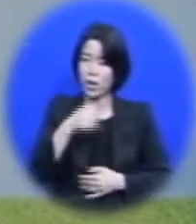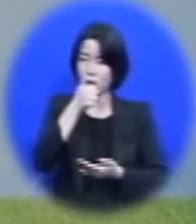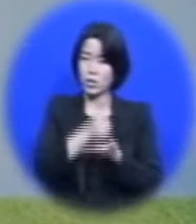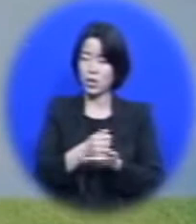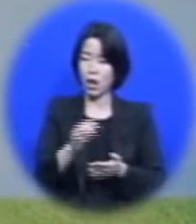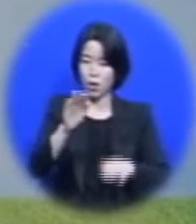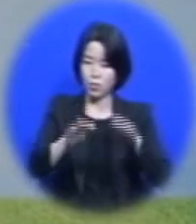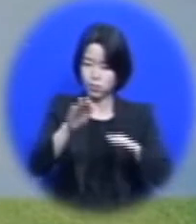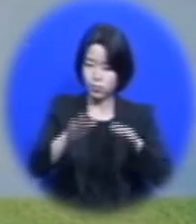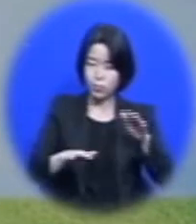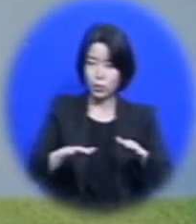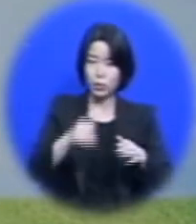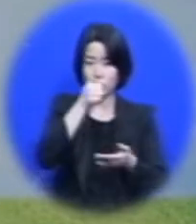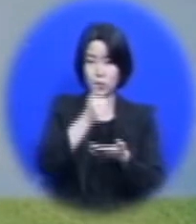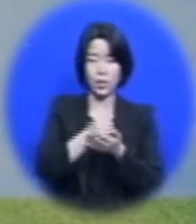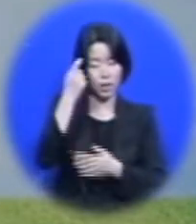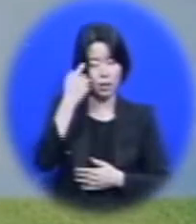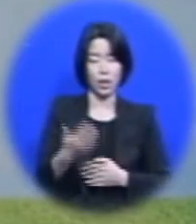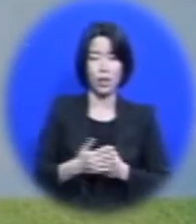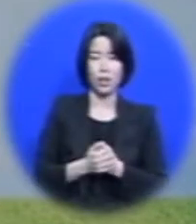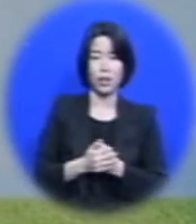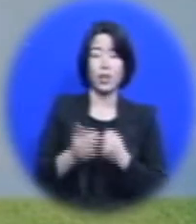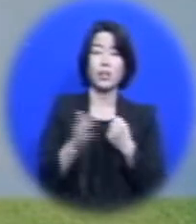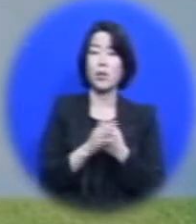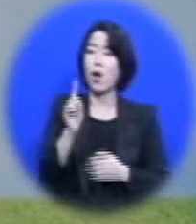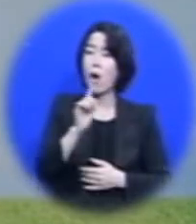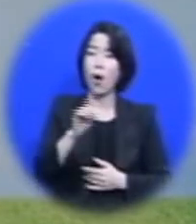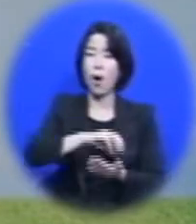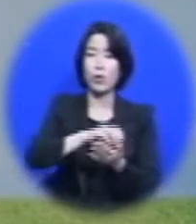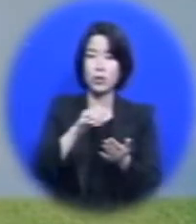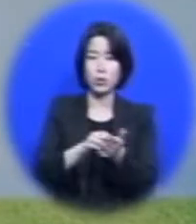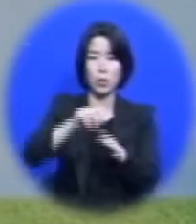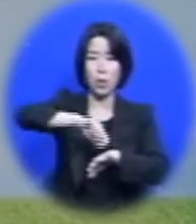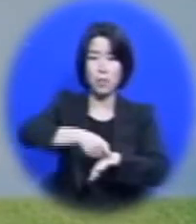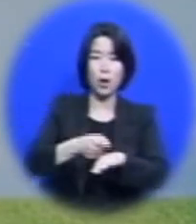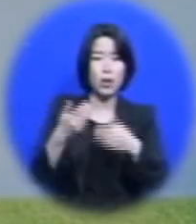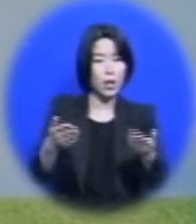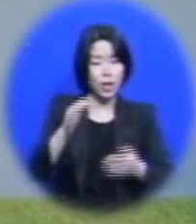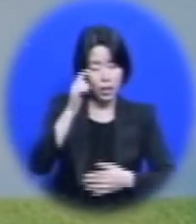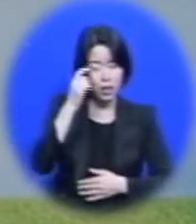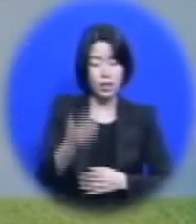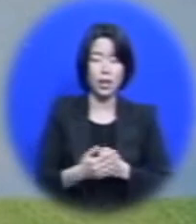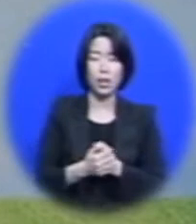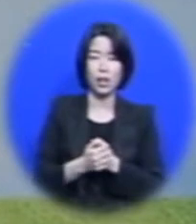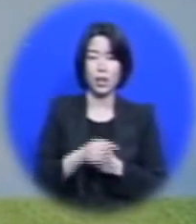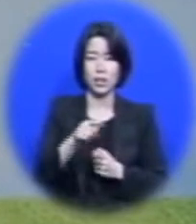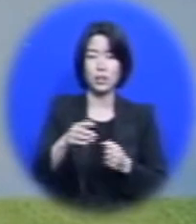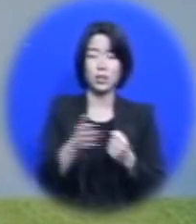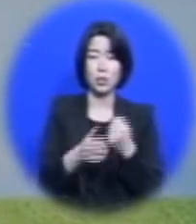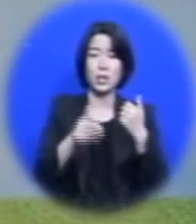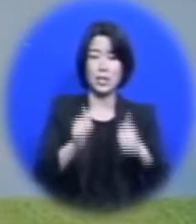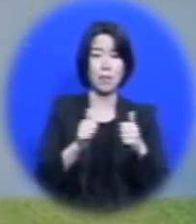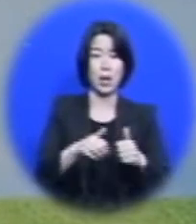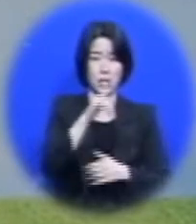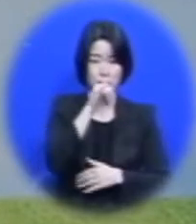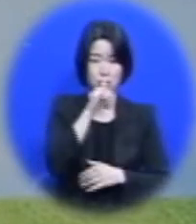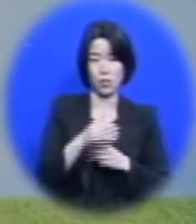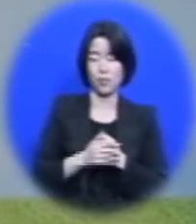정도 죄냐? 그래서 어느 정도 죄값을 치러야 되냐? 그것 때문에 재판하는